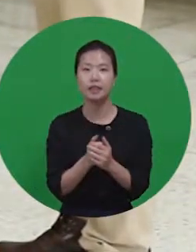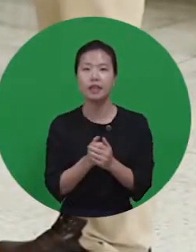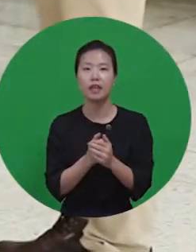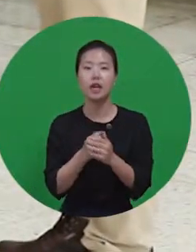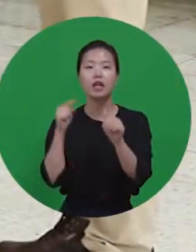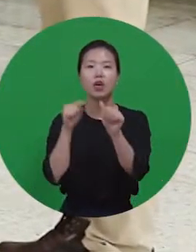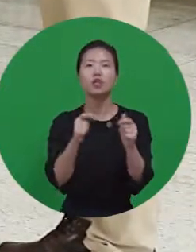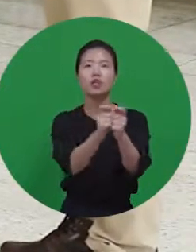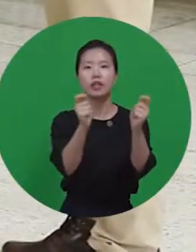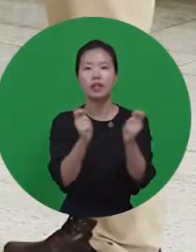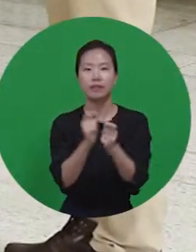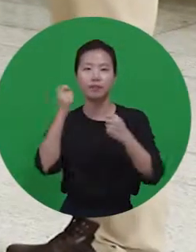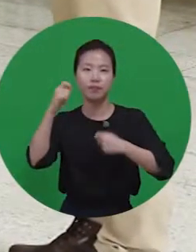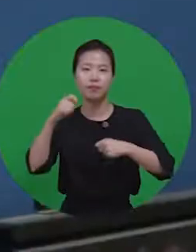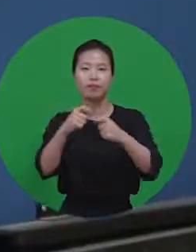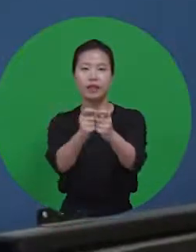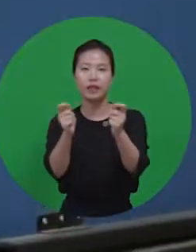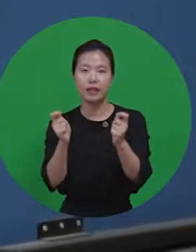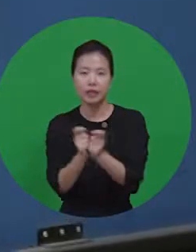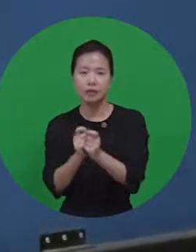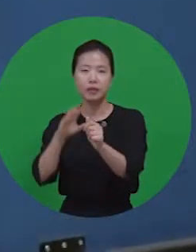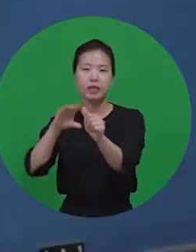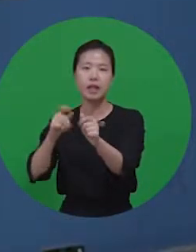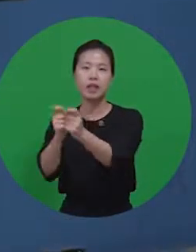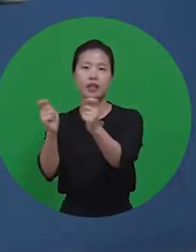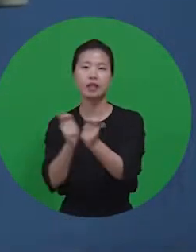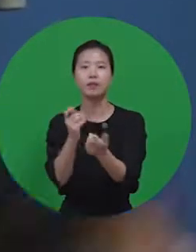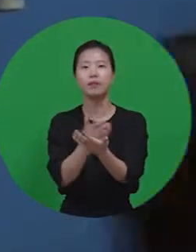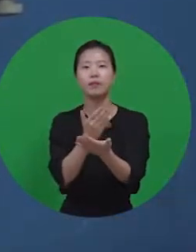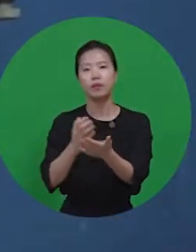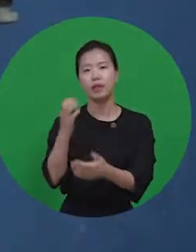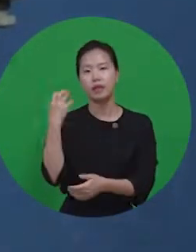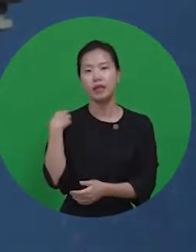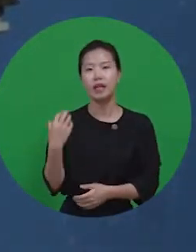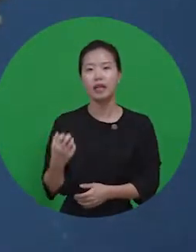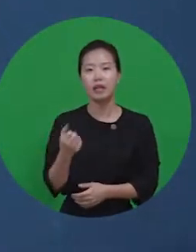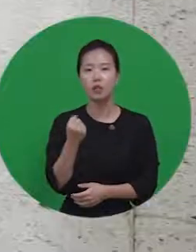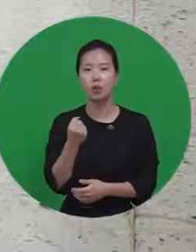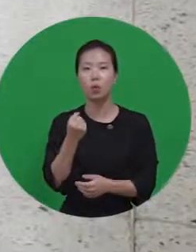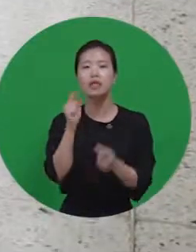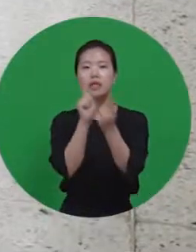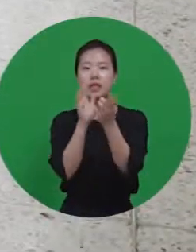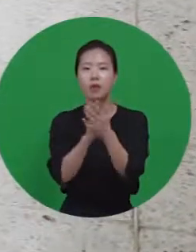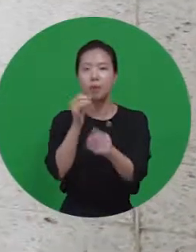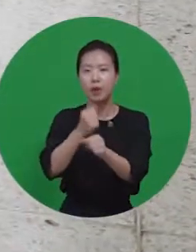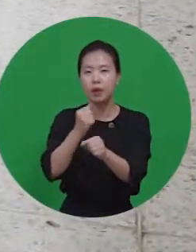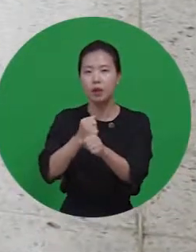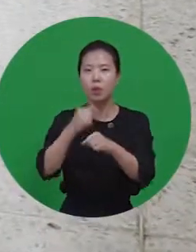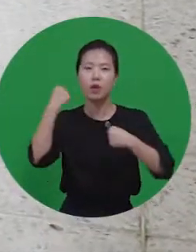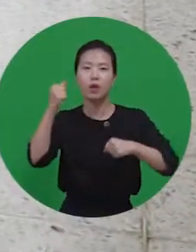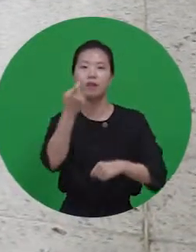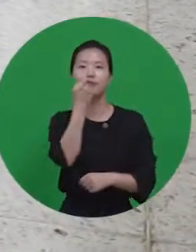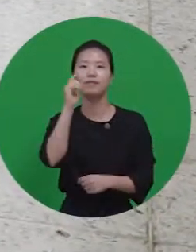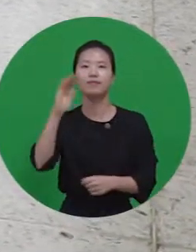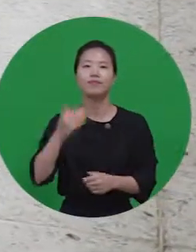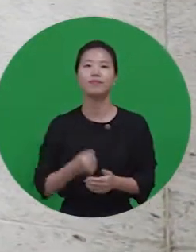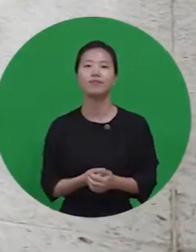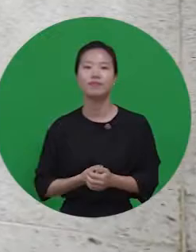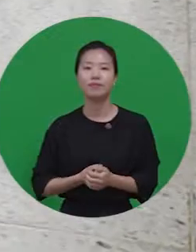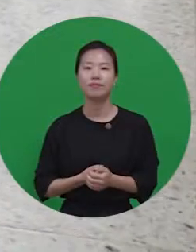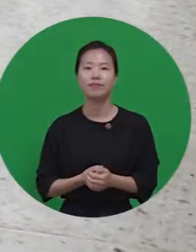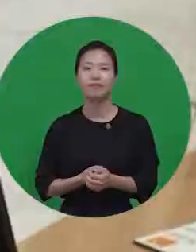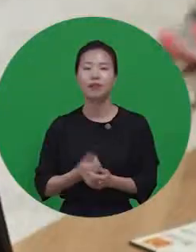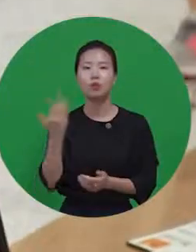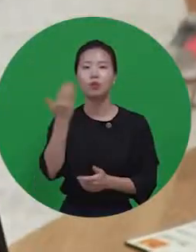아이들은 연출팀과 배우팀, 촬영팀 등 다양한 역할을 나누고 영화를 만들어 보거나 연기 수업을